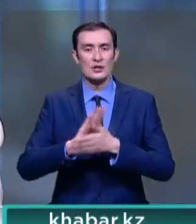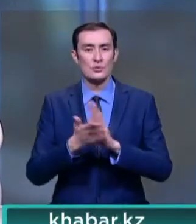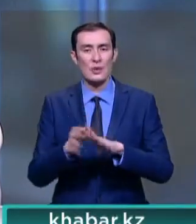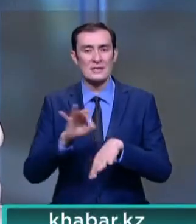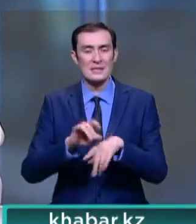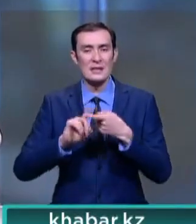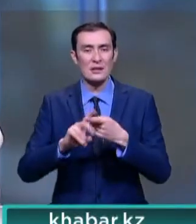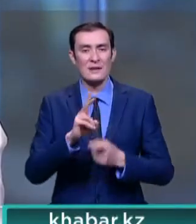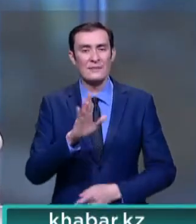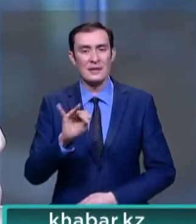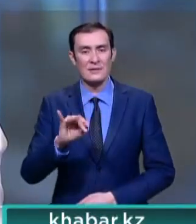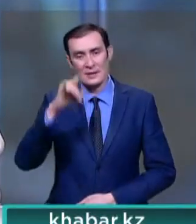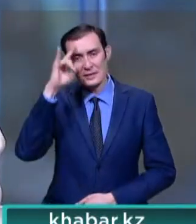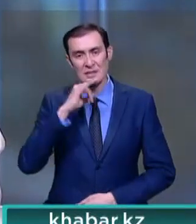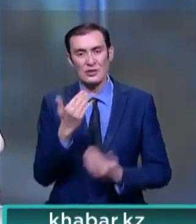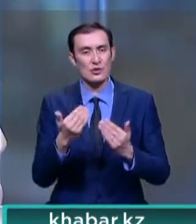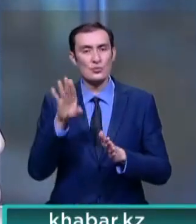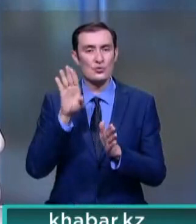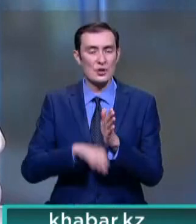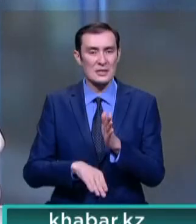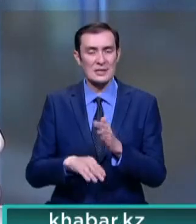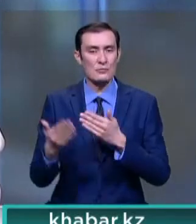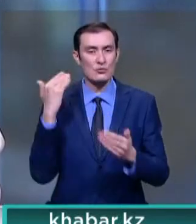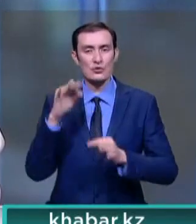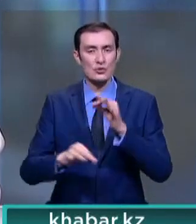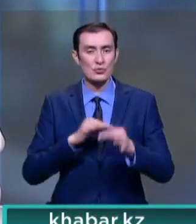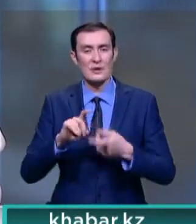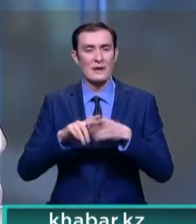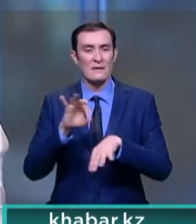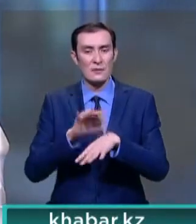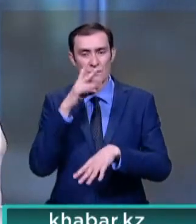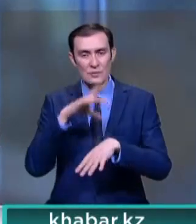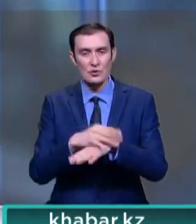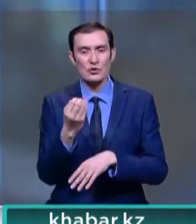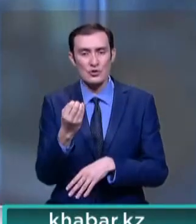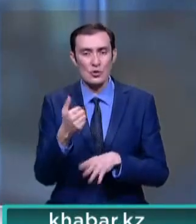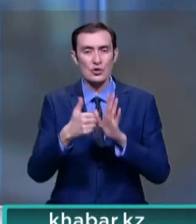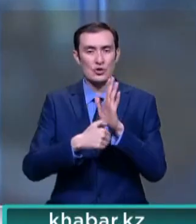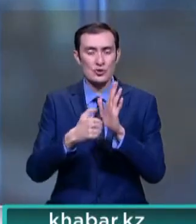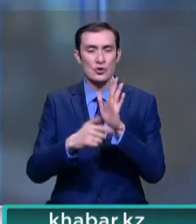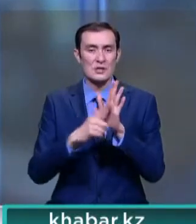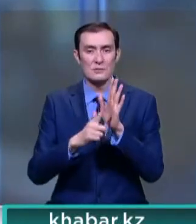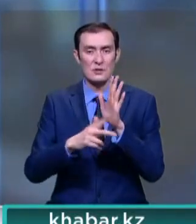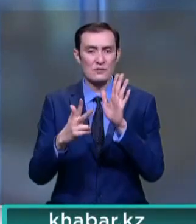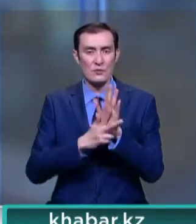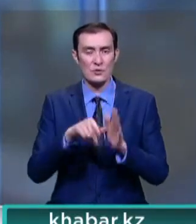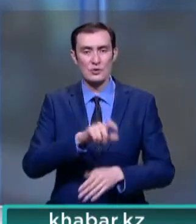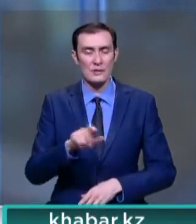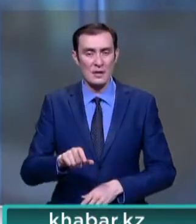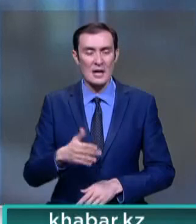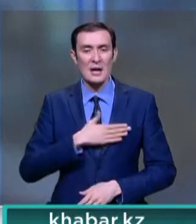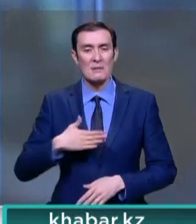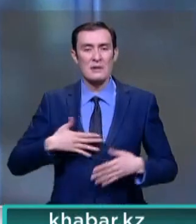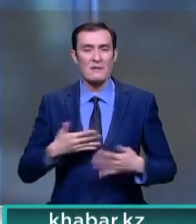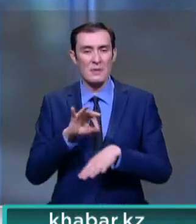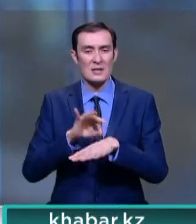Ситуация с COVID-19 в стране ухудшается. За минувшие сутки коронавирус подтвердился еще у 678 человек.